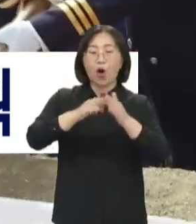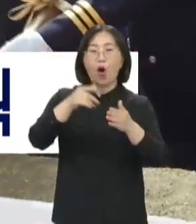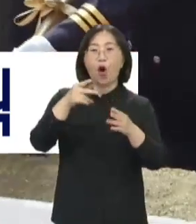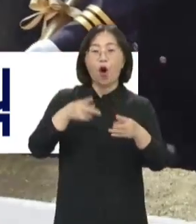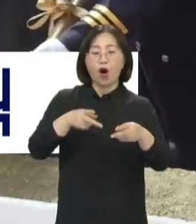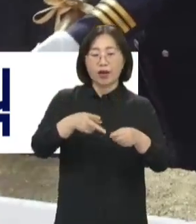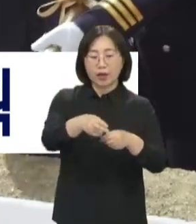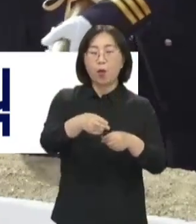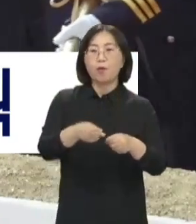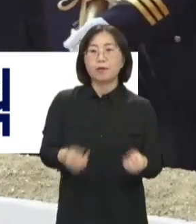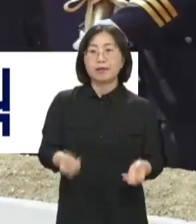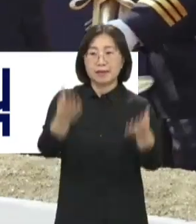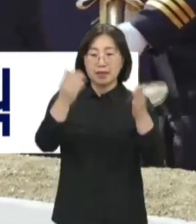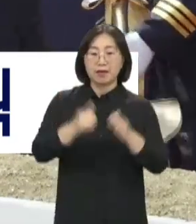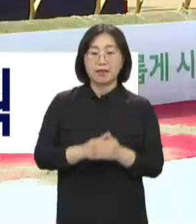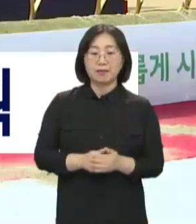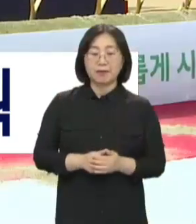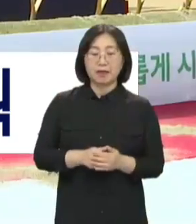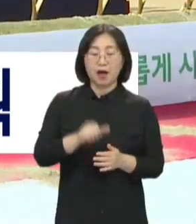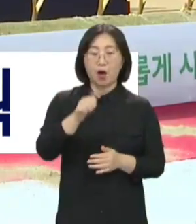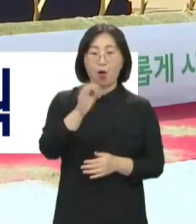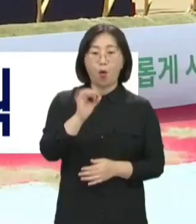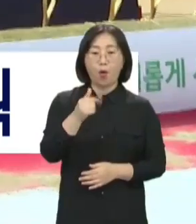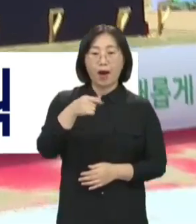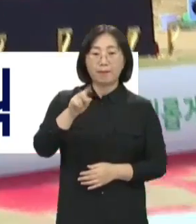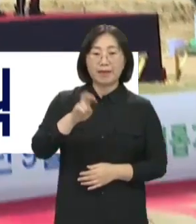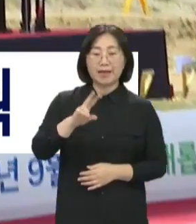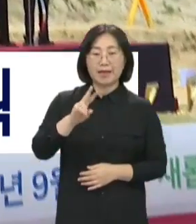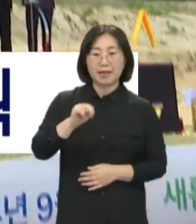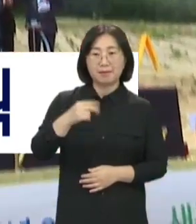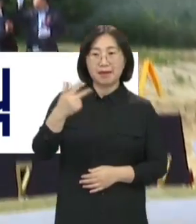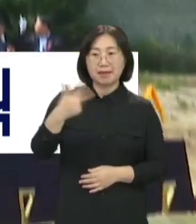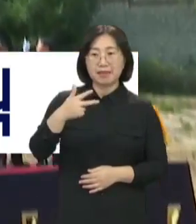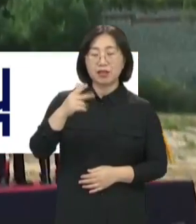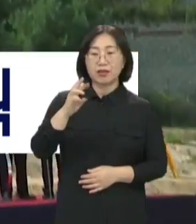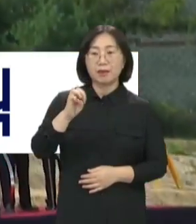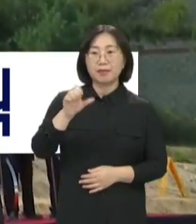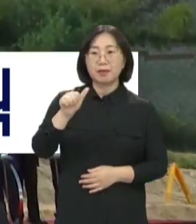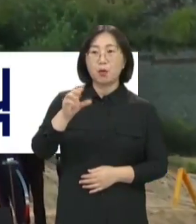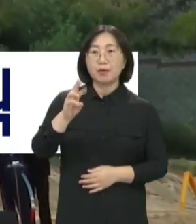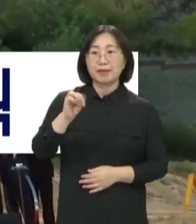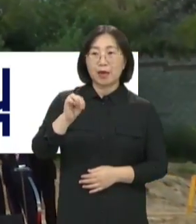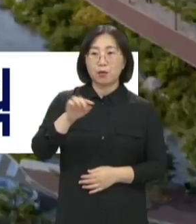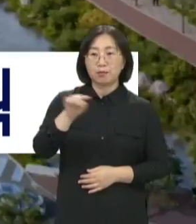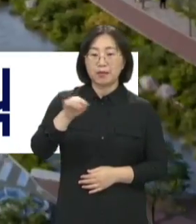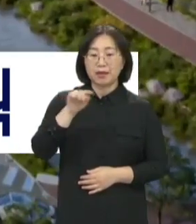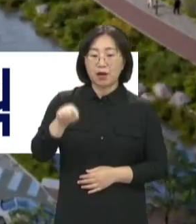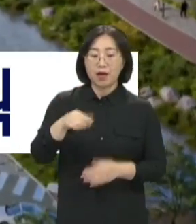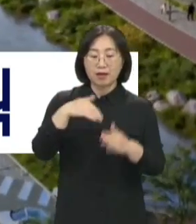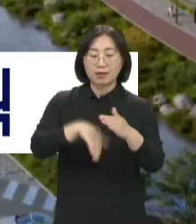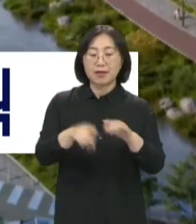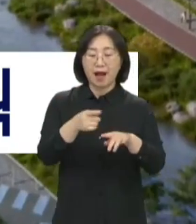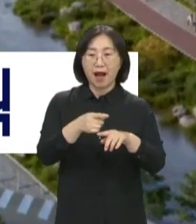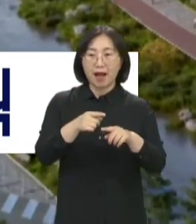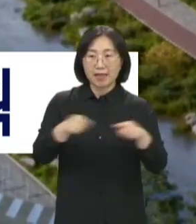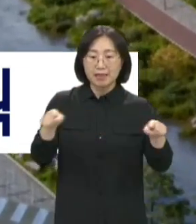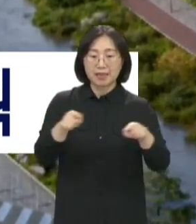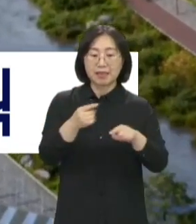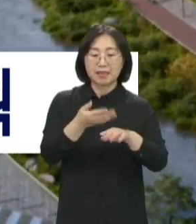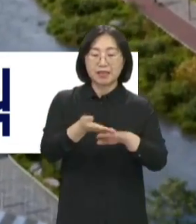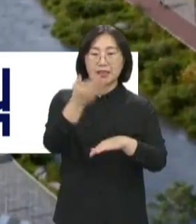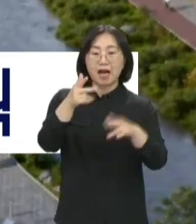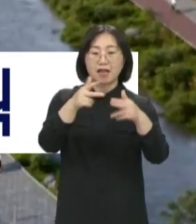진행했습니다 신청사는 오갑리 일원 총 2,635 m 부지에 지하 1층 지상